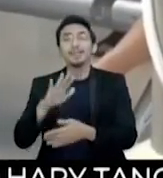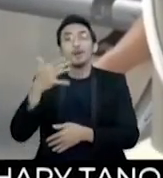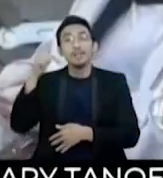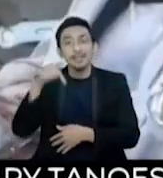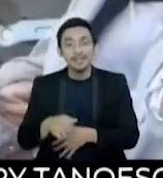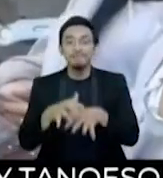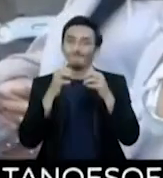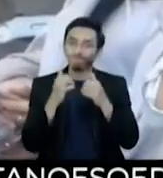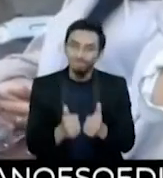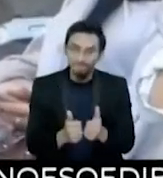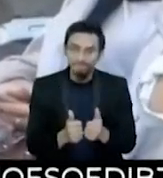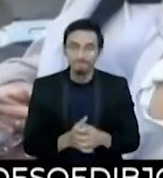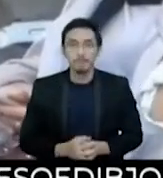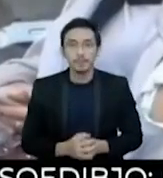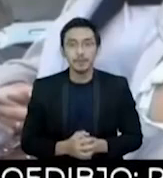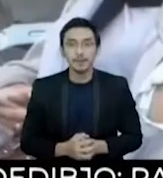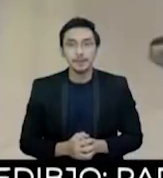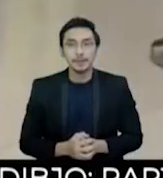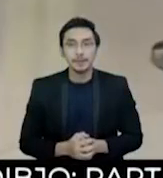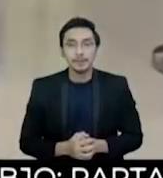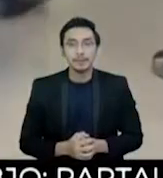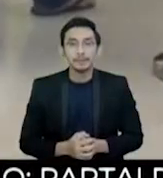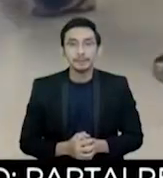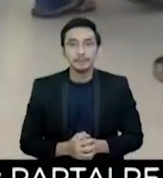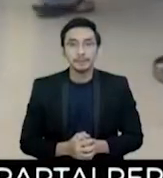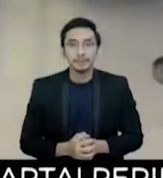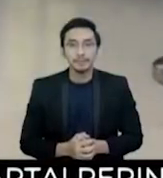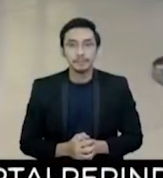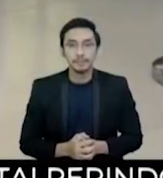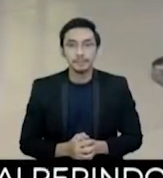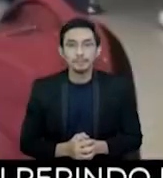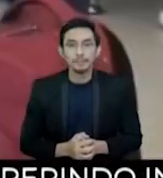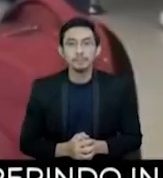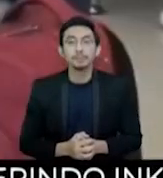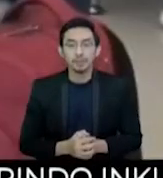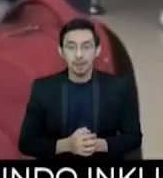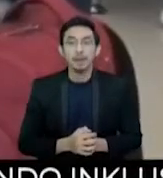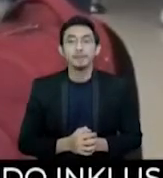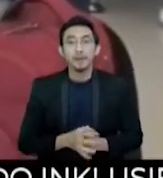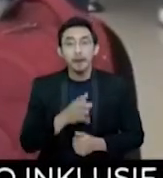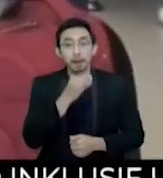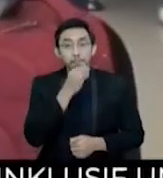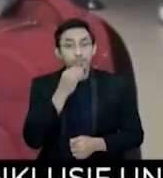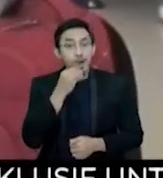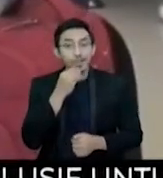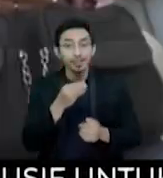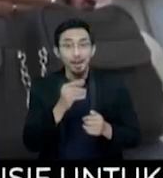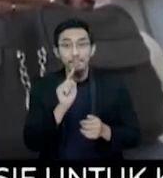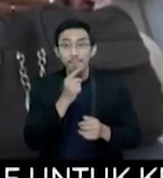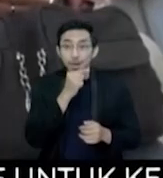lebaran. Meski Ramadan baru memasuki pekan pertama, namun sejumlah pemudik mulai berdatangan ke stasiun Pasar Senen, Jakarta